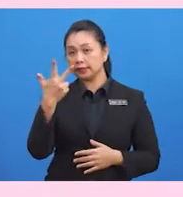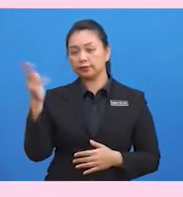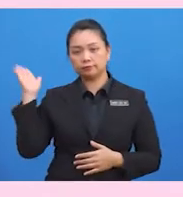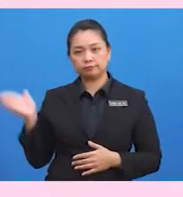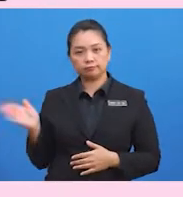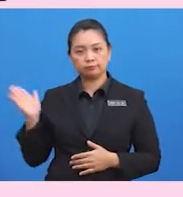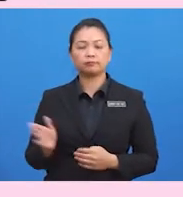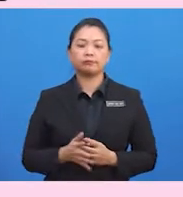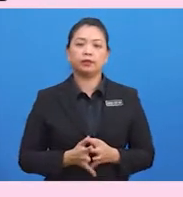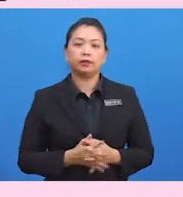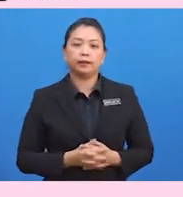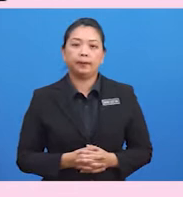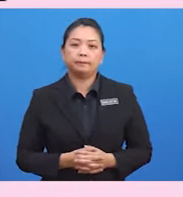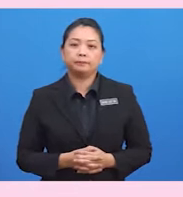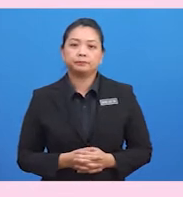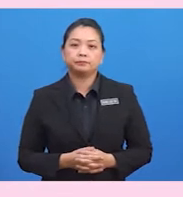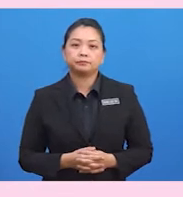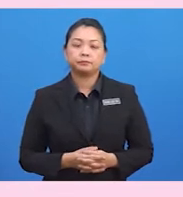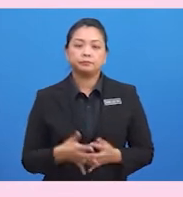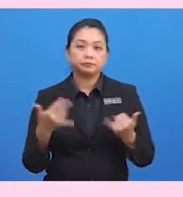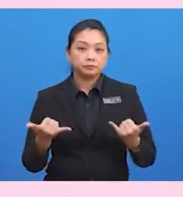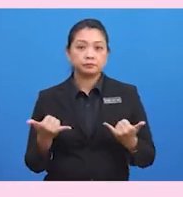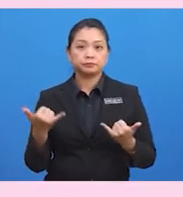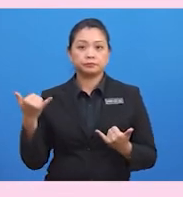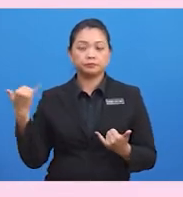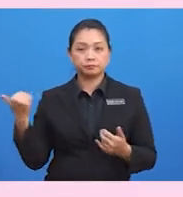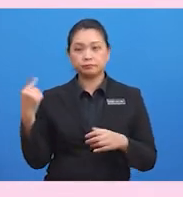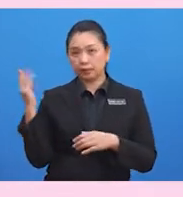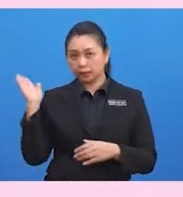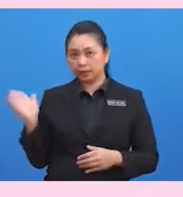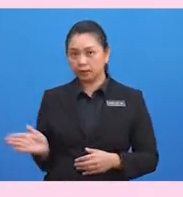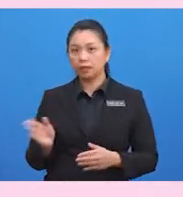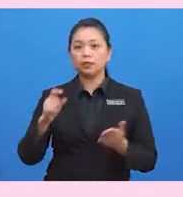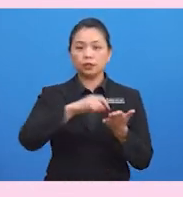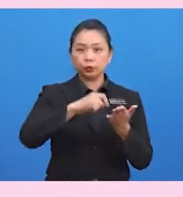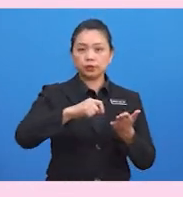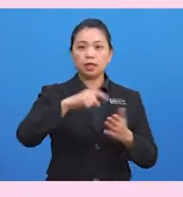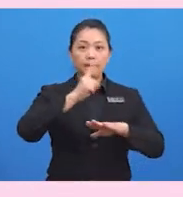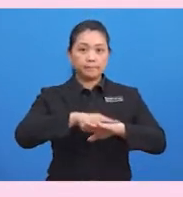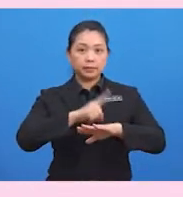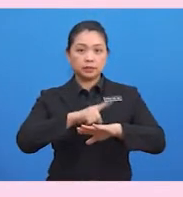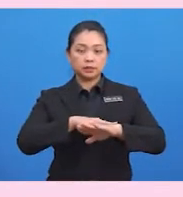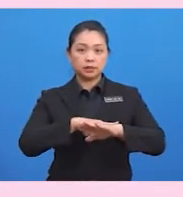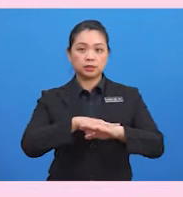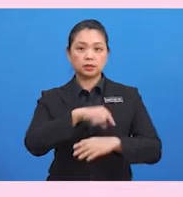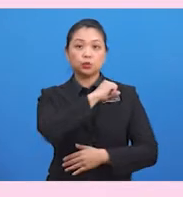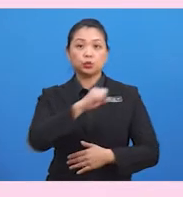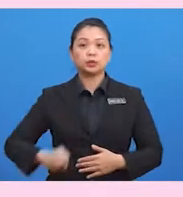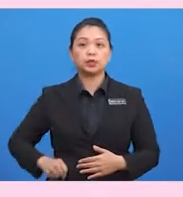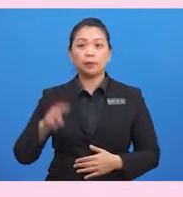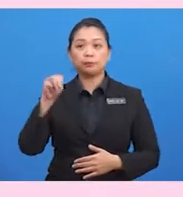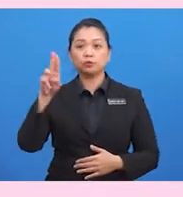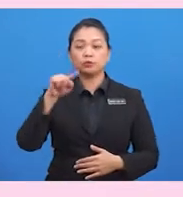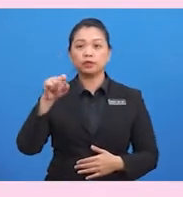undang-undang adat hukum kanon Lake ditulis semasa pemerintahan Sultan muzaffar